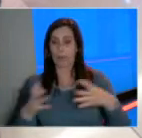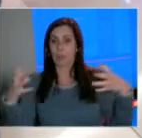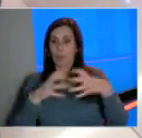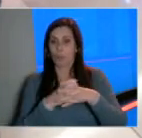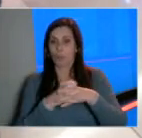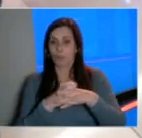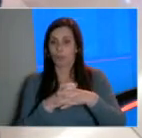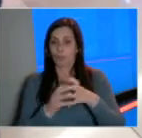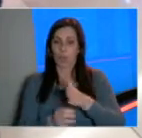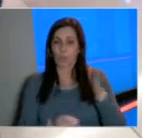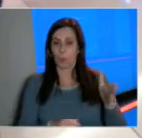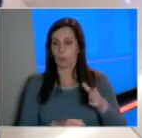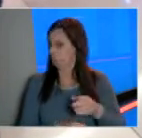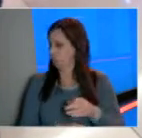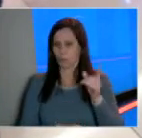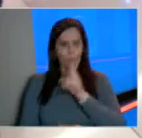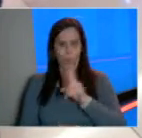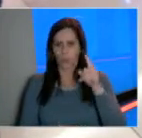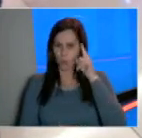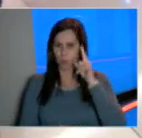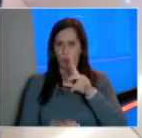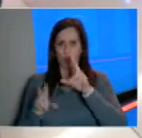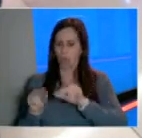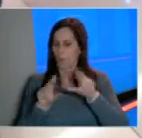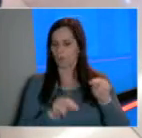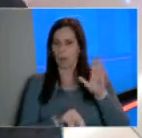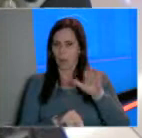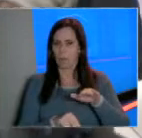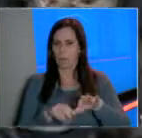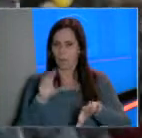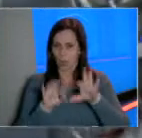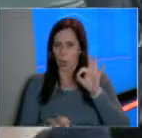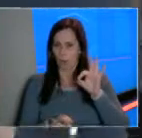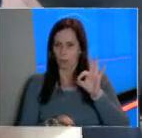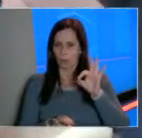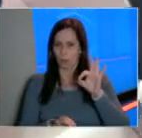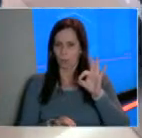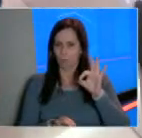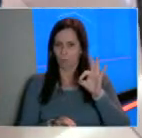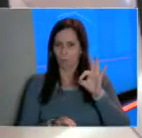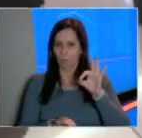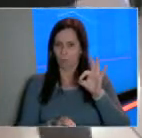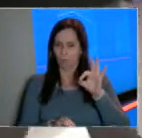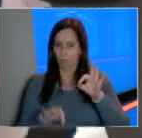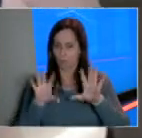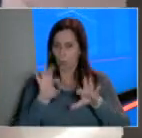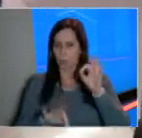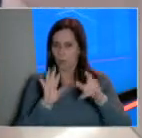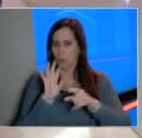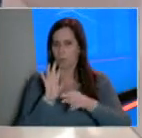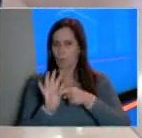ההתאחדות של המפלגות? לא, אני חושבת שזה תהיה אותה תוצאה, וכנראה גם נלך להליך של דמוקרטיה, של